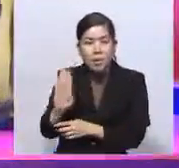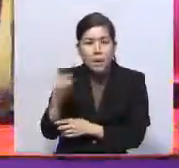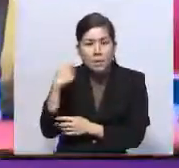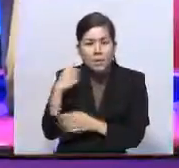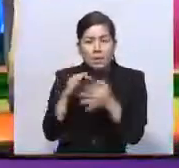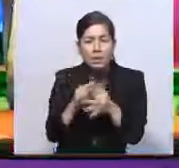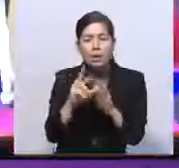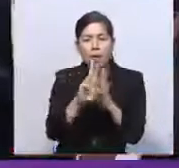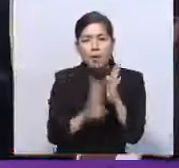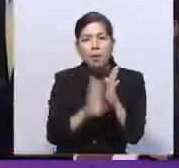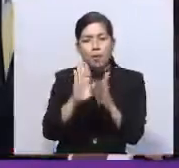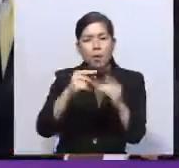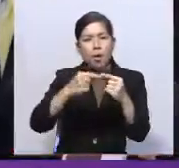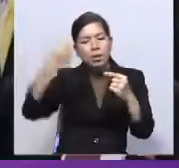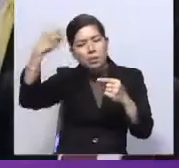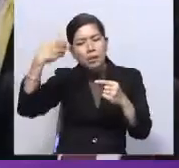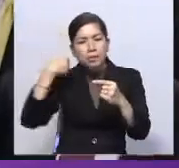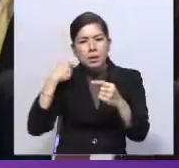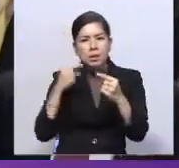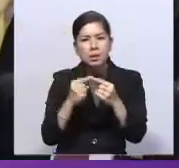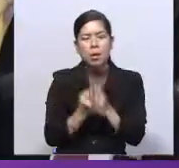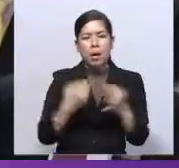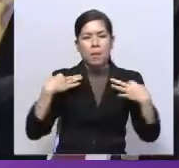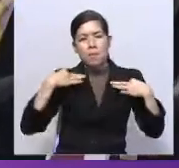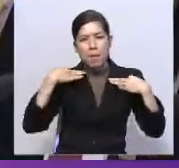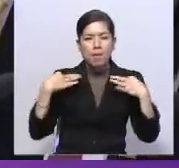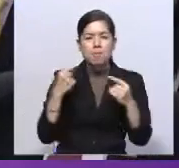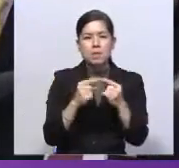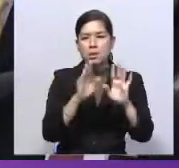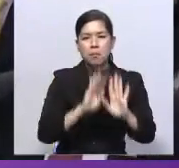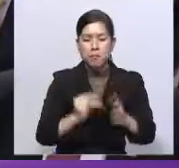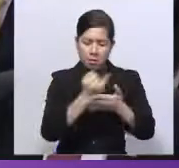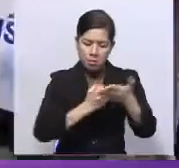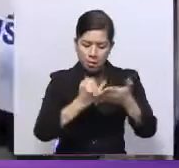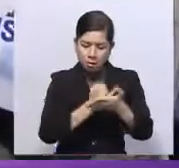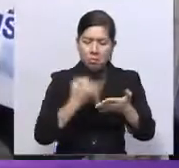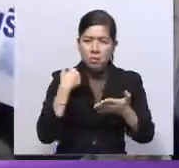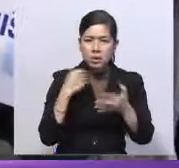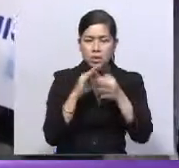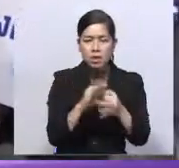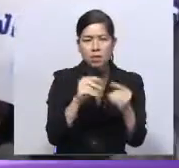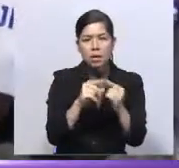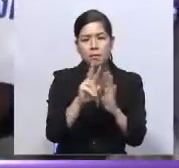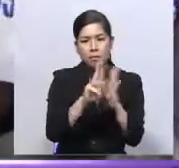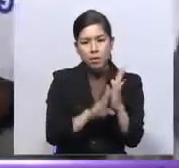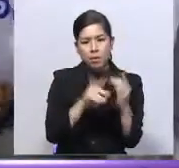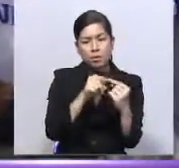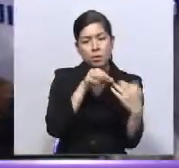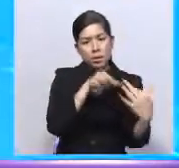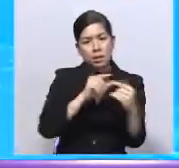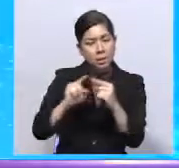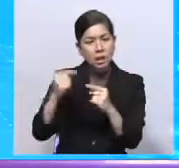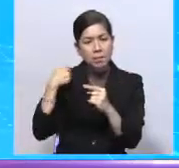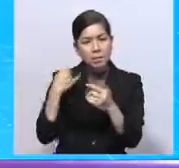ภายในอาคารก่ออิฐแฟชั่นเทคโนโลยีกราฟิกดีไซน์เทคโนโลยีสารสนเทศแมคคาทรอนิก